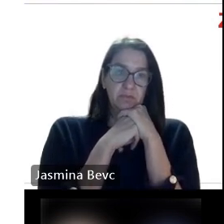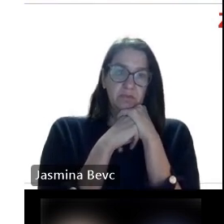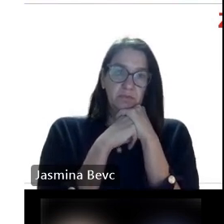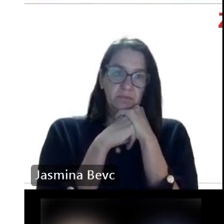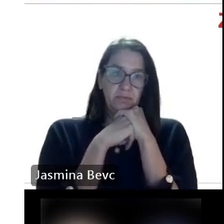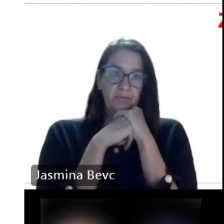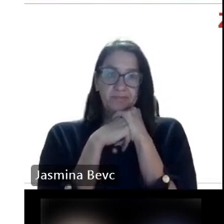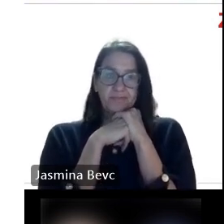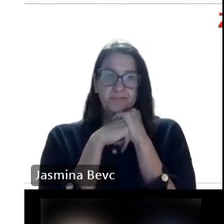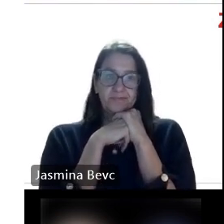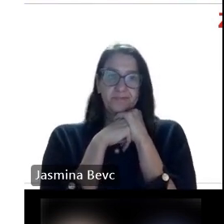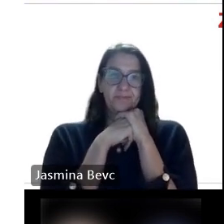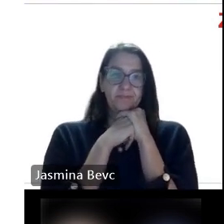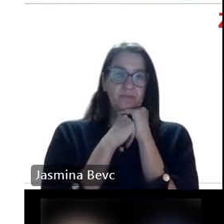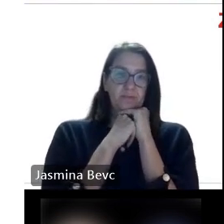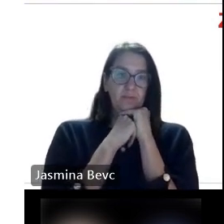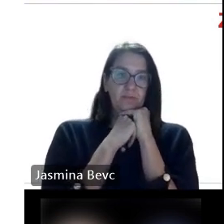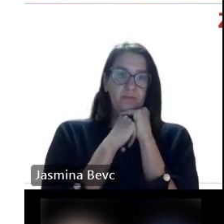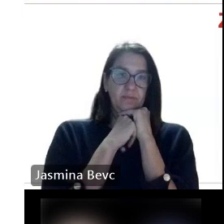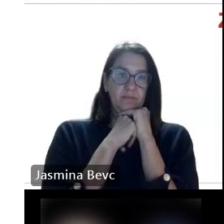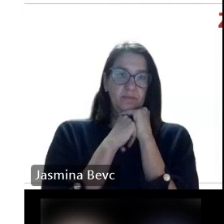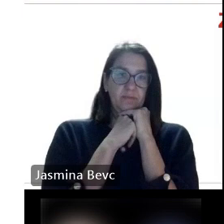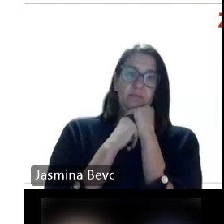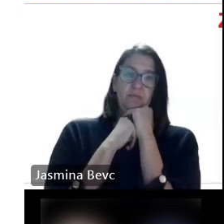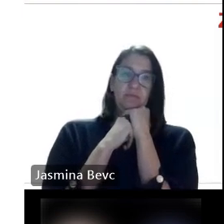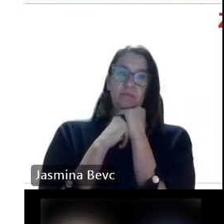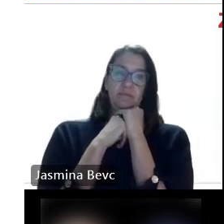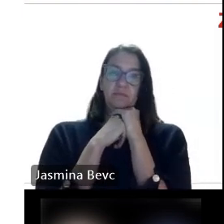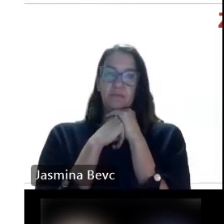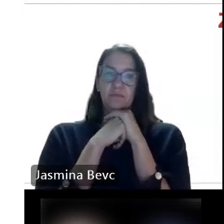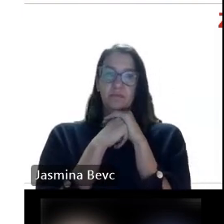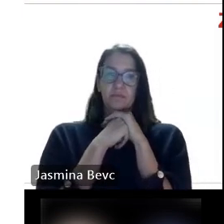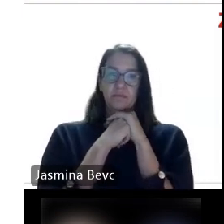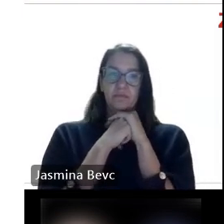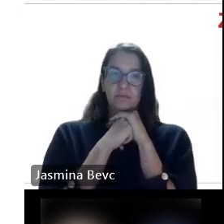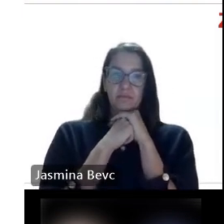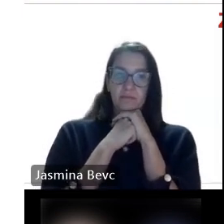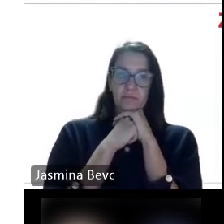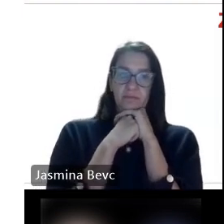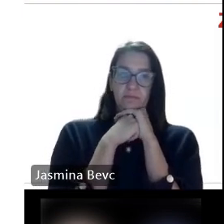ki bojo v tem naboru, bojo to subvencijo imele.